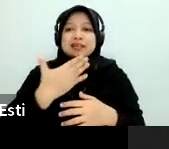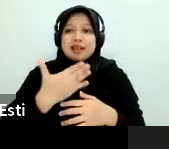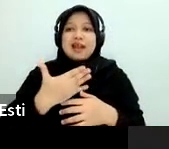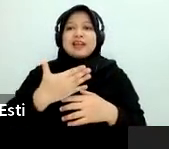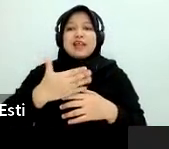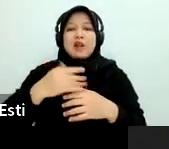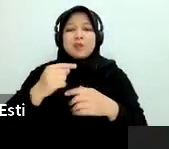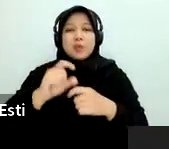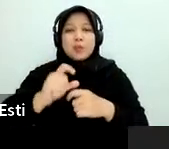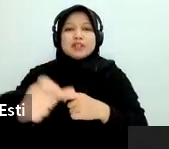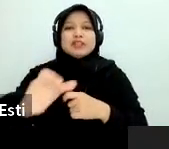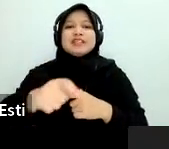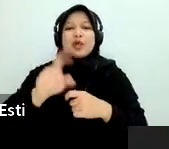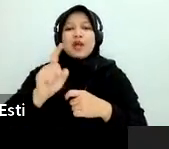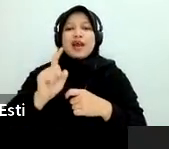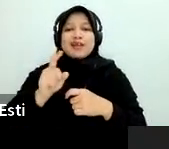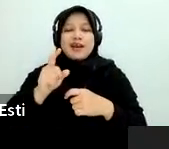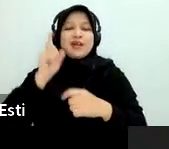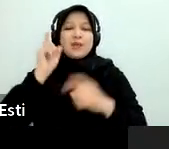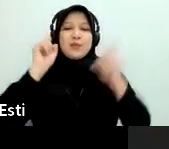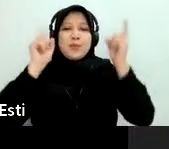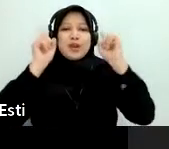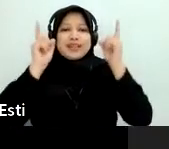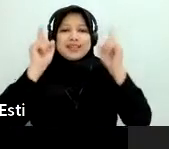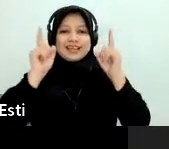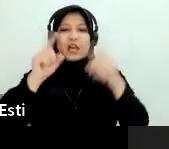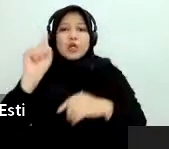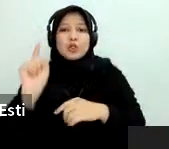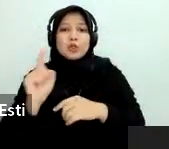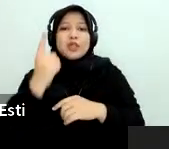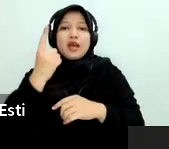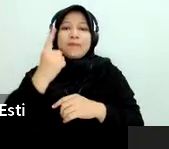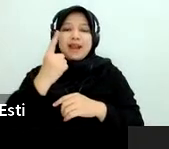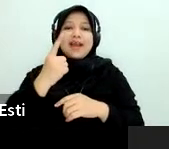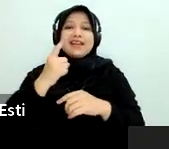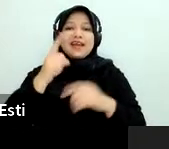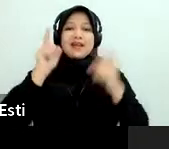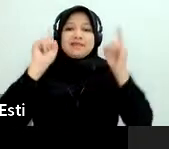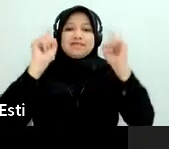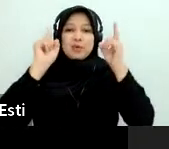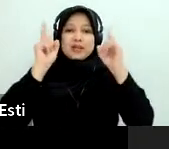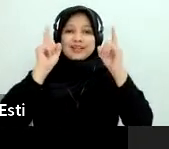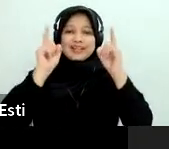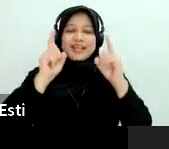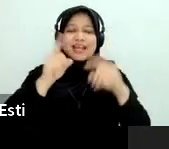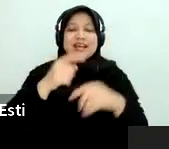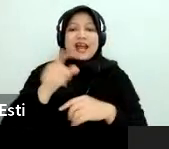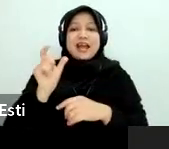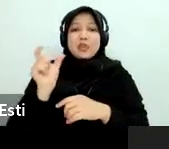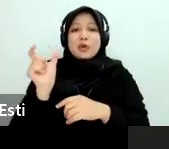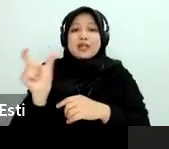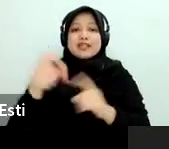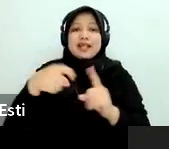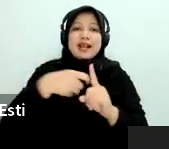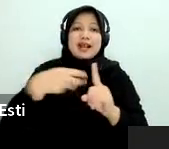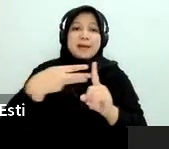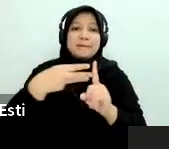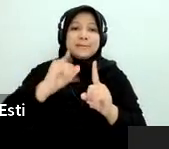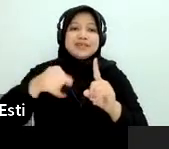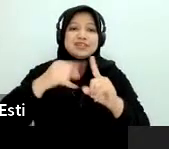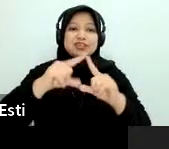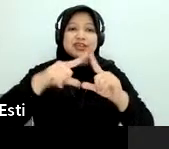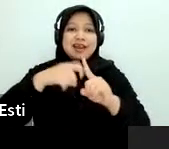dalam bahasa Indonesia khususnya kata kebijakan itu sendiri telah dipolitisasi ini argumen saya nanti kita